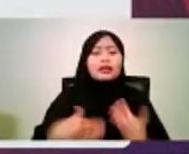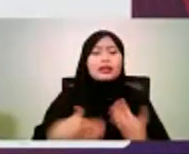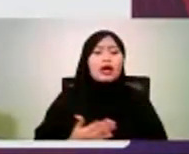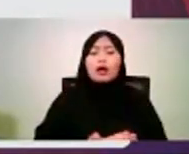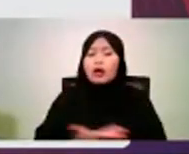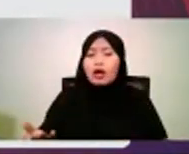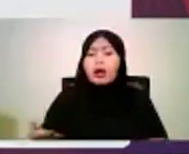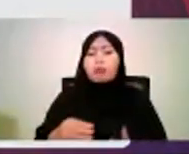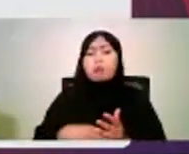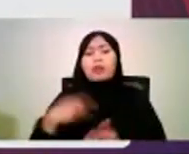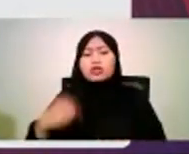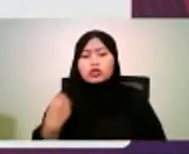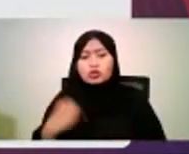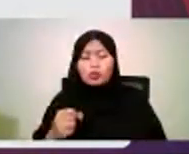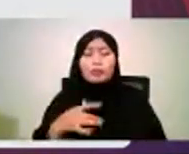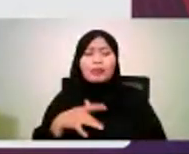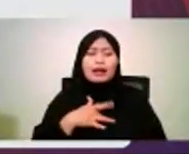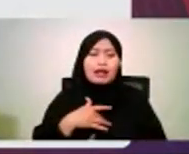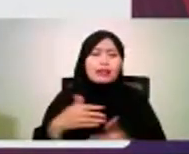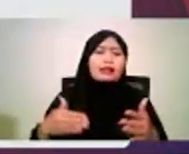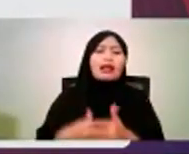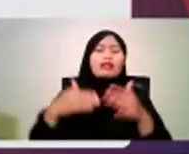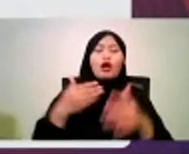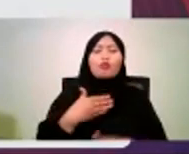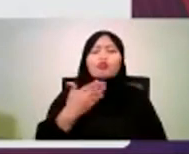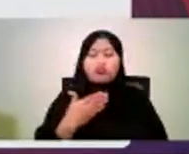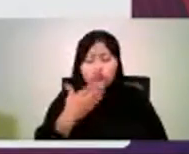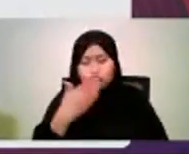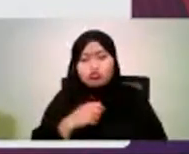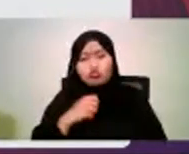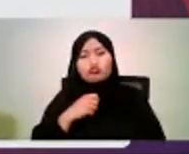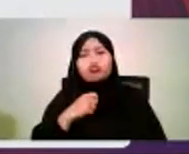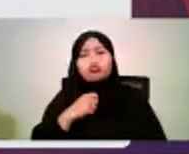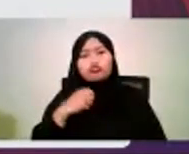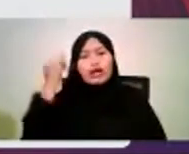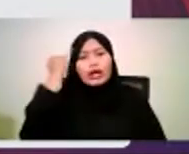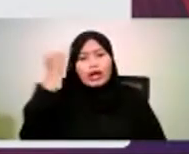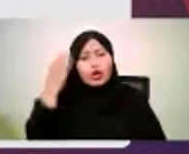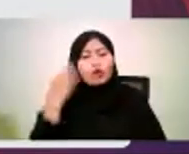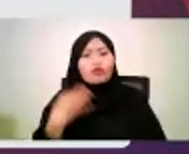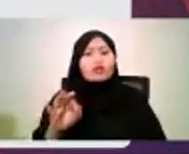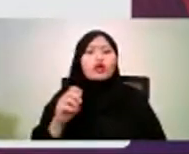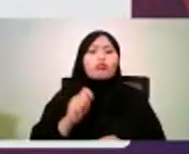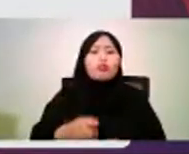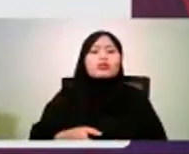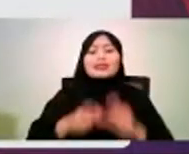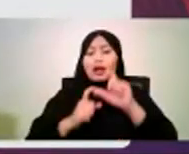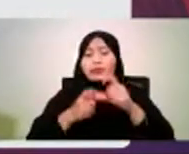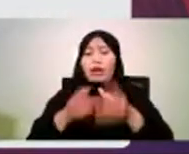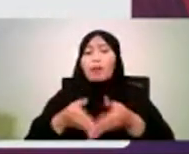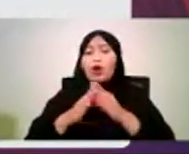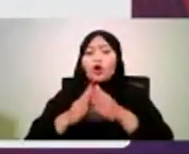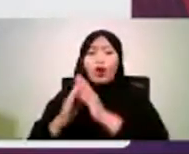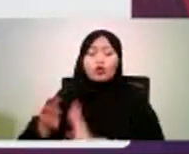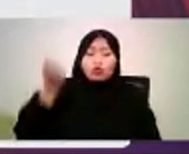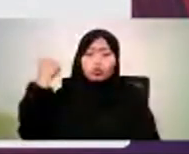juga terletak tertantang dari Asy Nogizaka46 dirikan staf tetap ya kalau dulu waktu saya